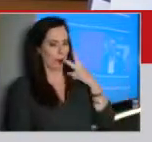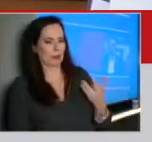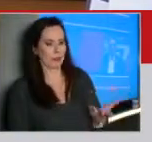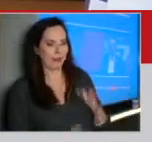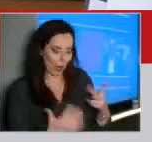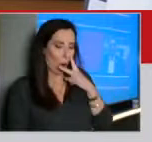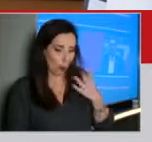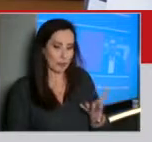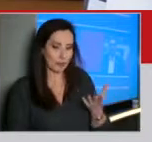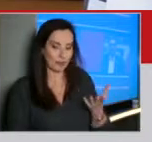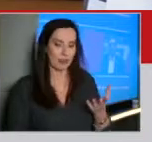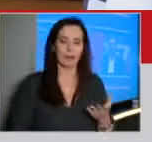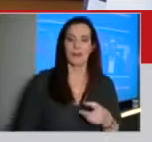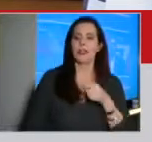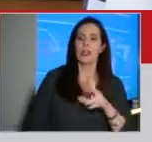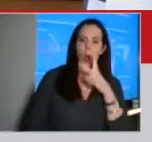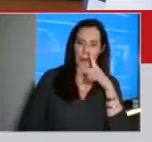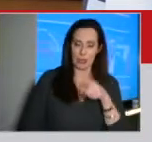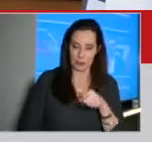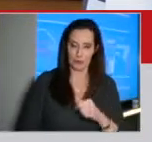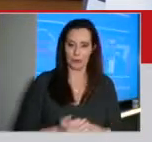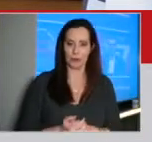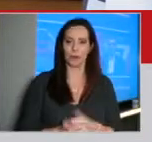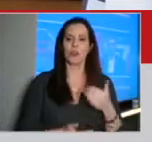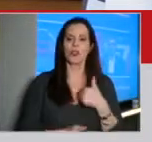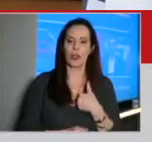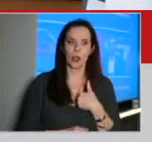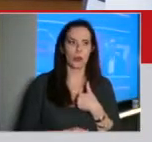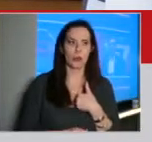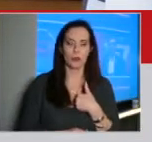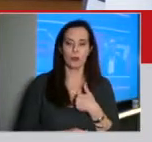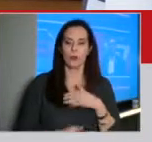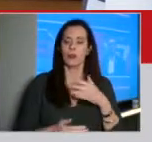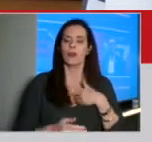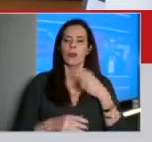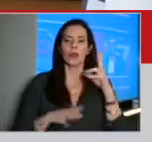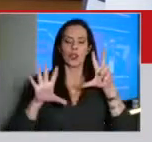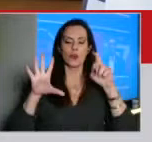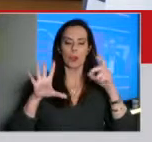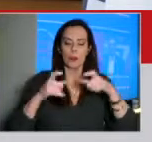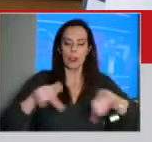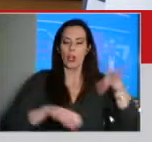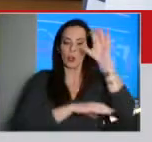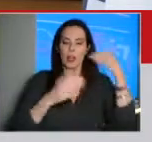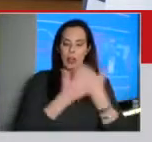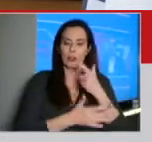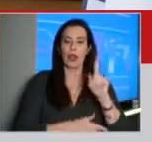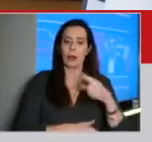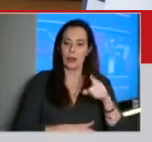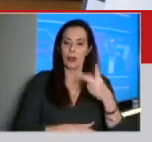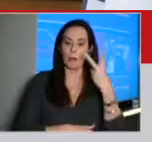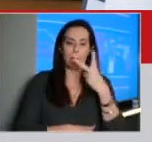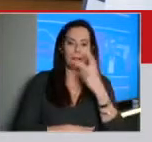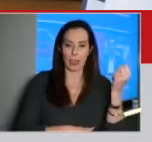שנה בין 150 ל-200 מיליון. זה בא לידי ביטוי בזה שאנחנו הוצאנו קרוב ל-80 אולמות כדורסל חדשים. זה בא לידי ביטוי בזה שהוצאנו